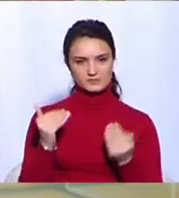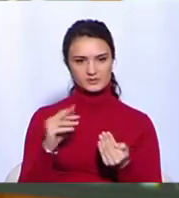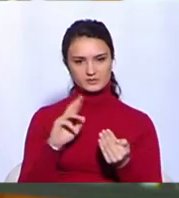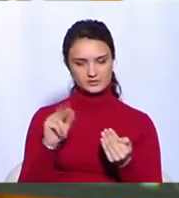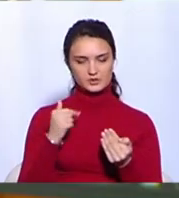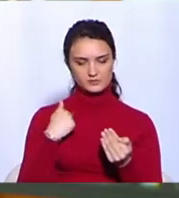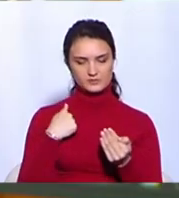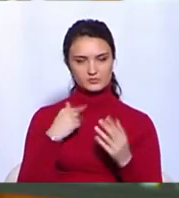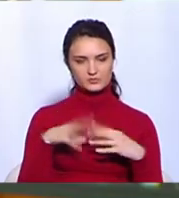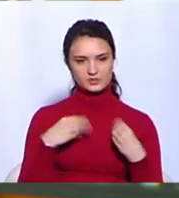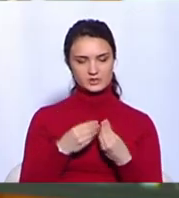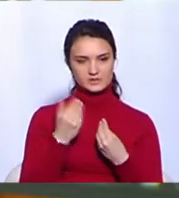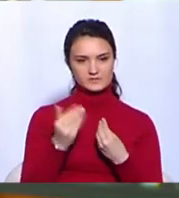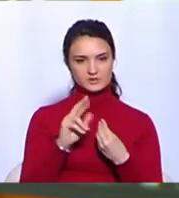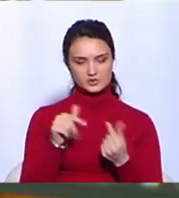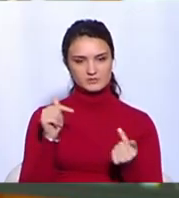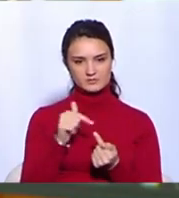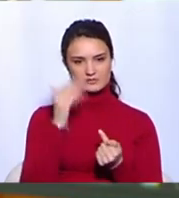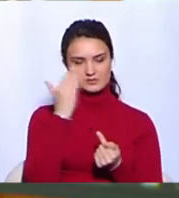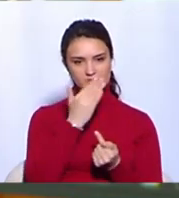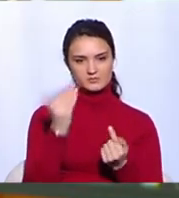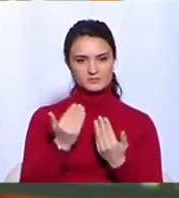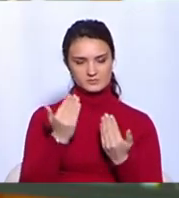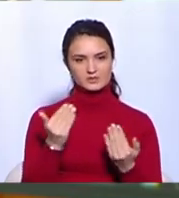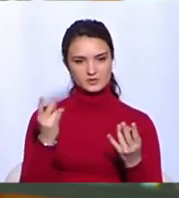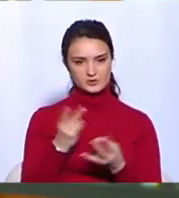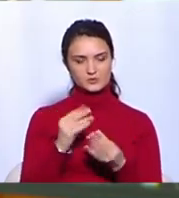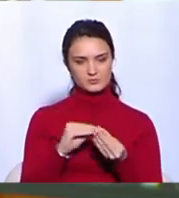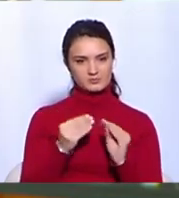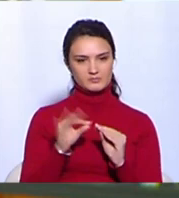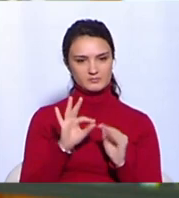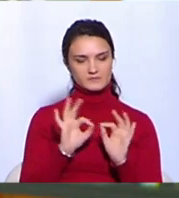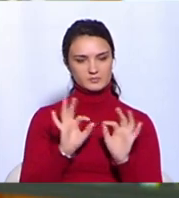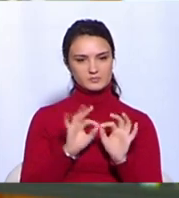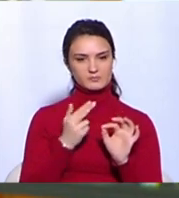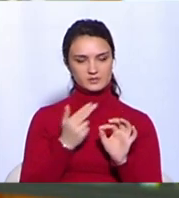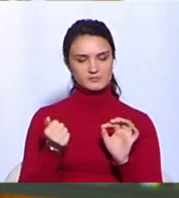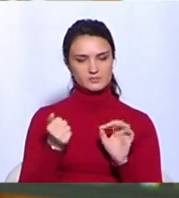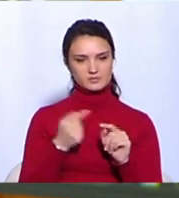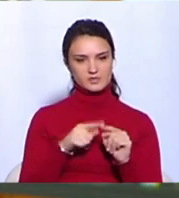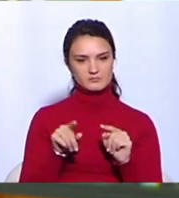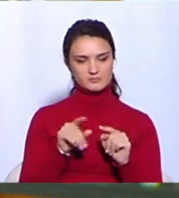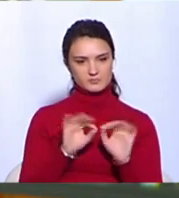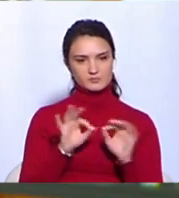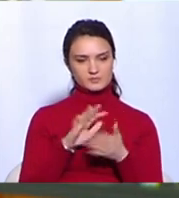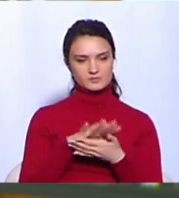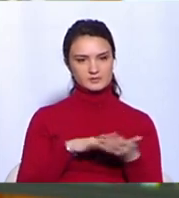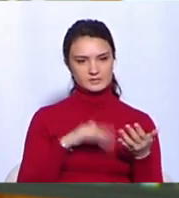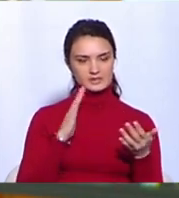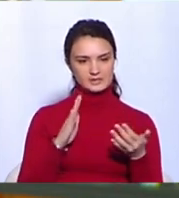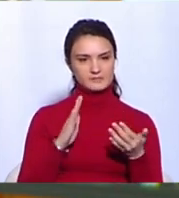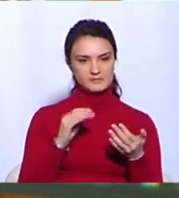და ჩვენ ოჯახისთვის და შესაბამისად საზოგადოებისათვის საჭირო როტო პრობლემებზე საუბრობთ, რა თქმა უნდა, ამ საუბრებს ჩვენ